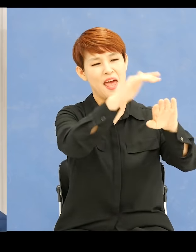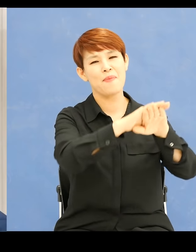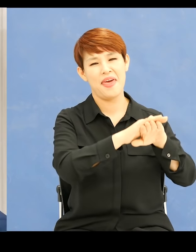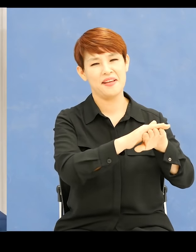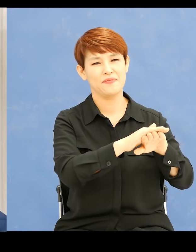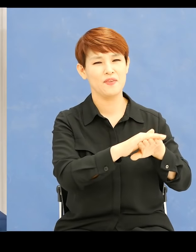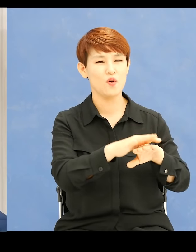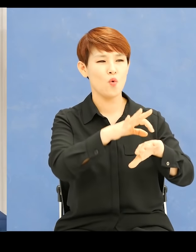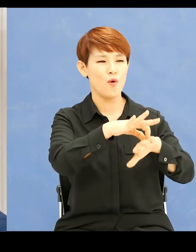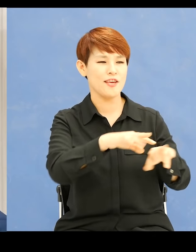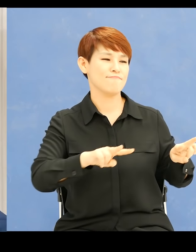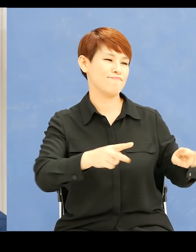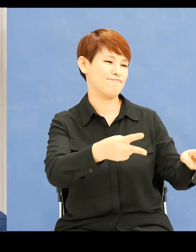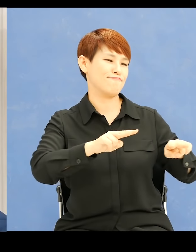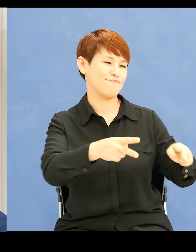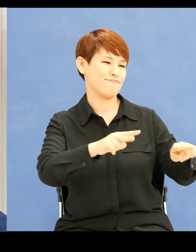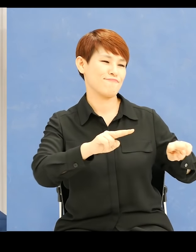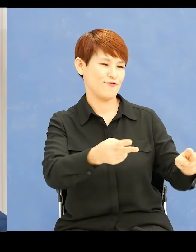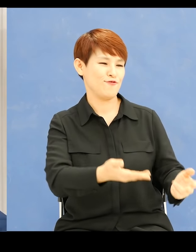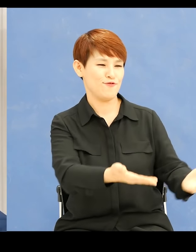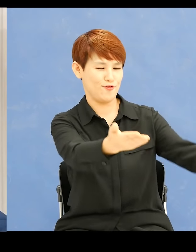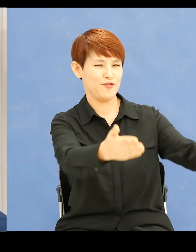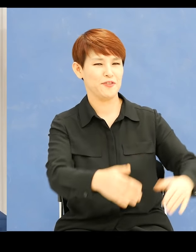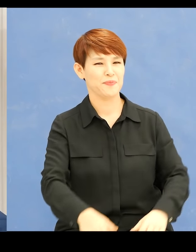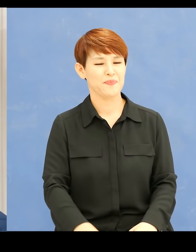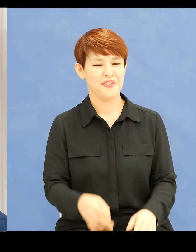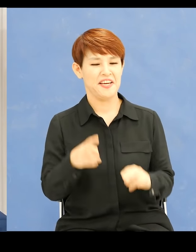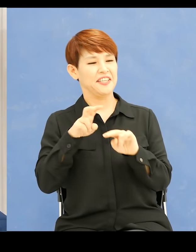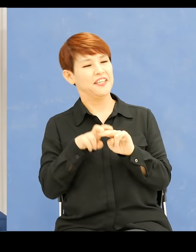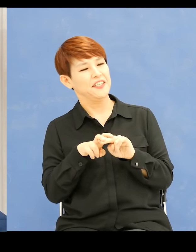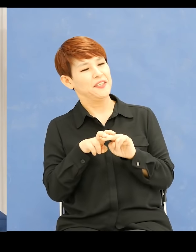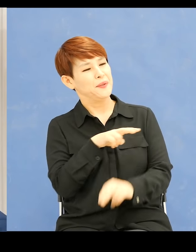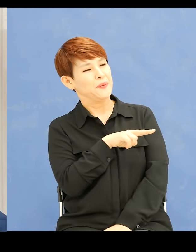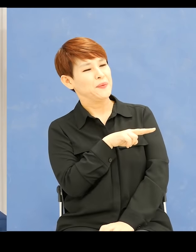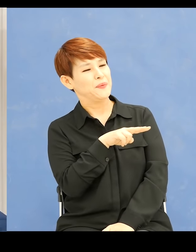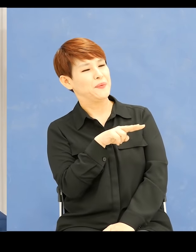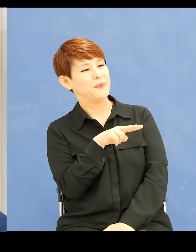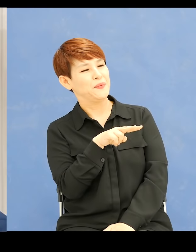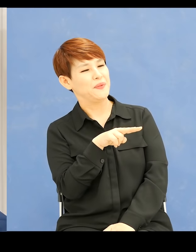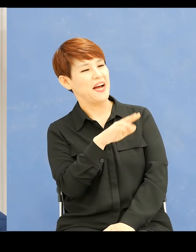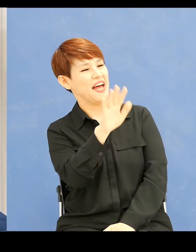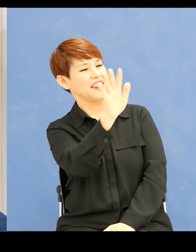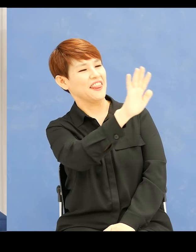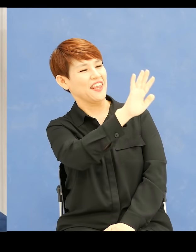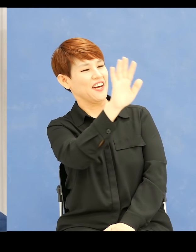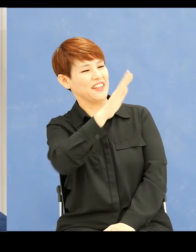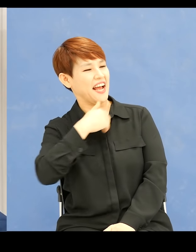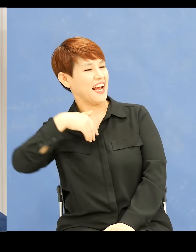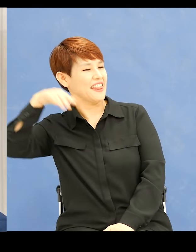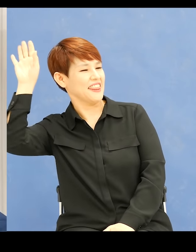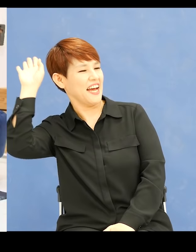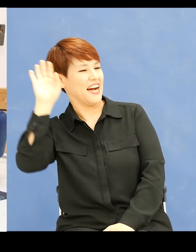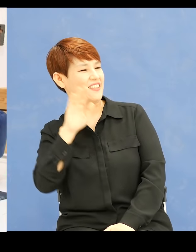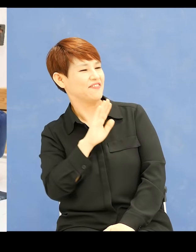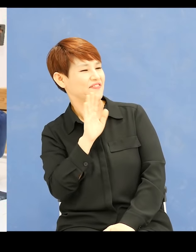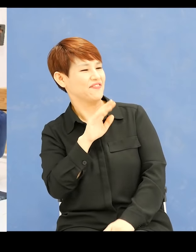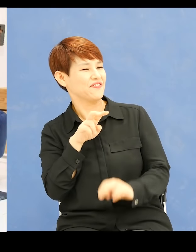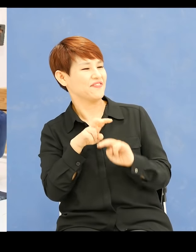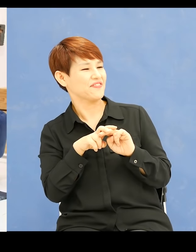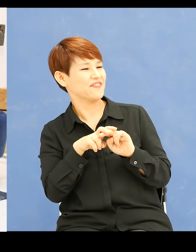나가가지고 고기 실컷 구워 먹고 네. 이제 멀리 벤치에 앉아가지고 잘 있거라 나는 간다 이러면서